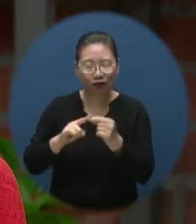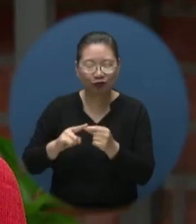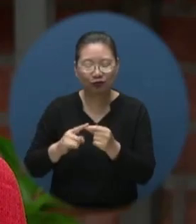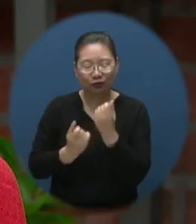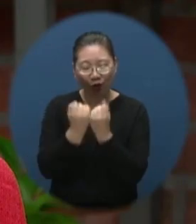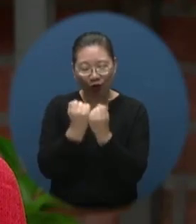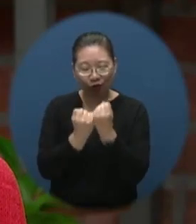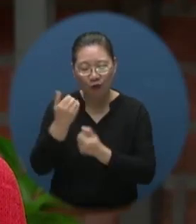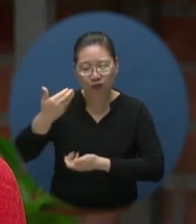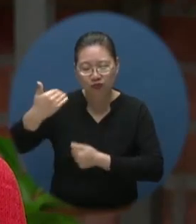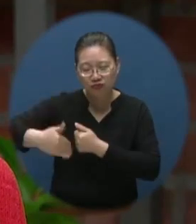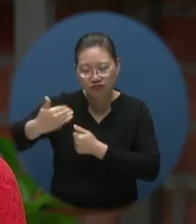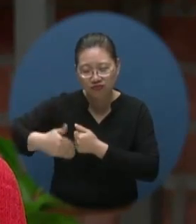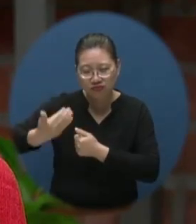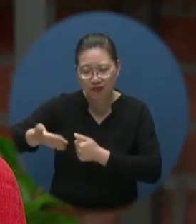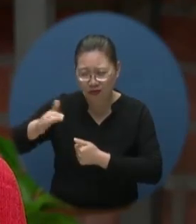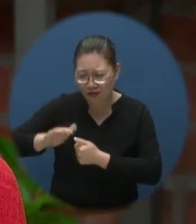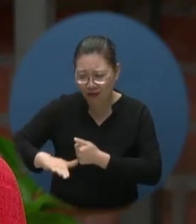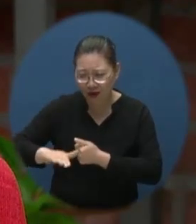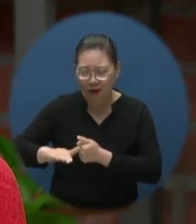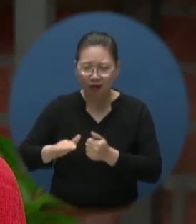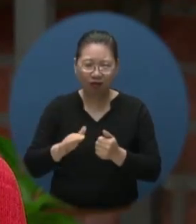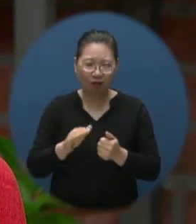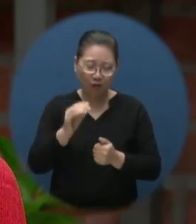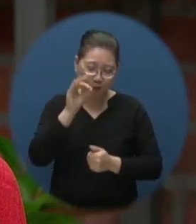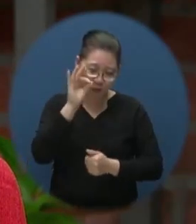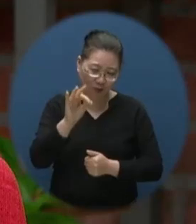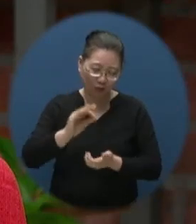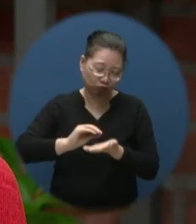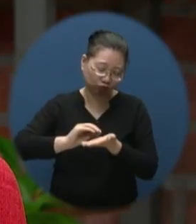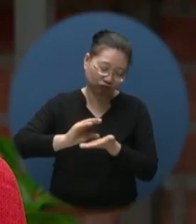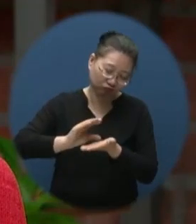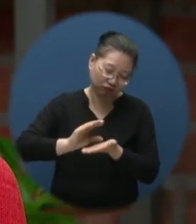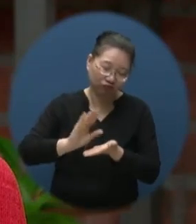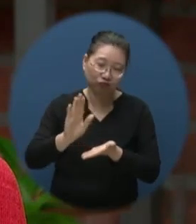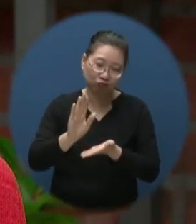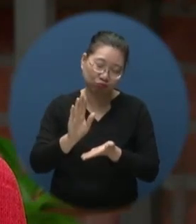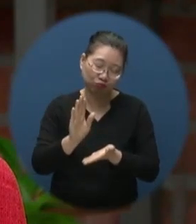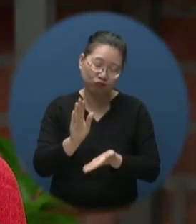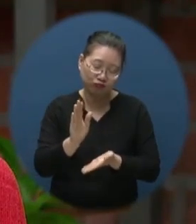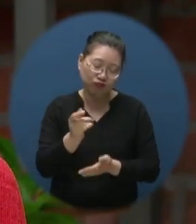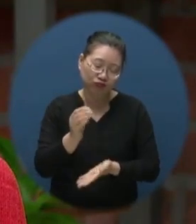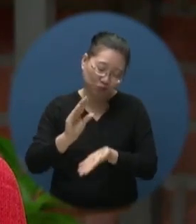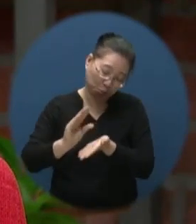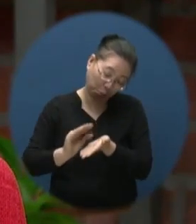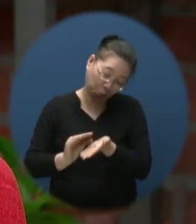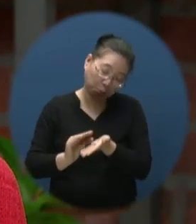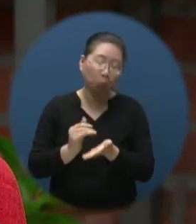그러는데 보니까 그렇게 두껍지도 않고요. 몇 페이지 안 되고.